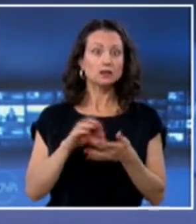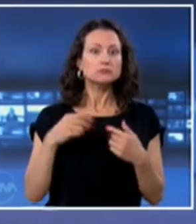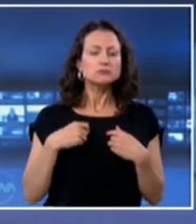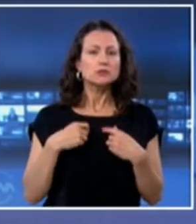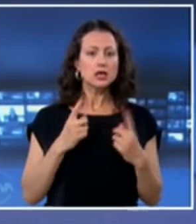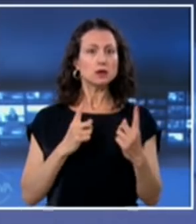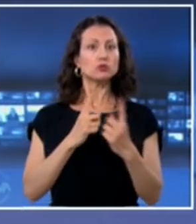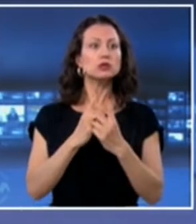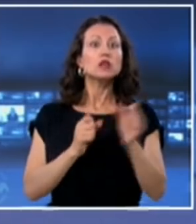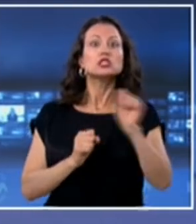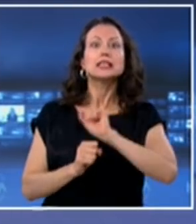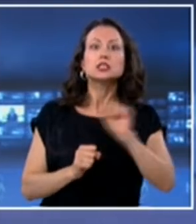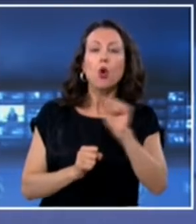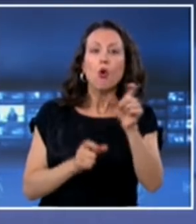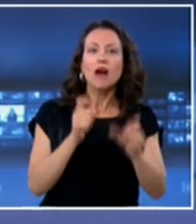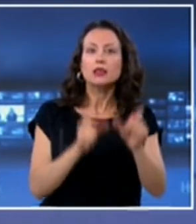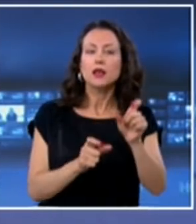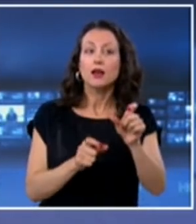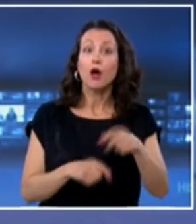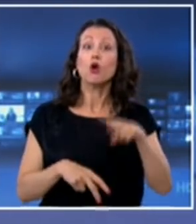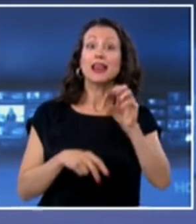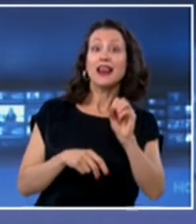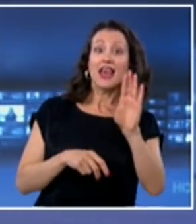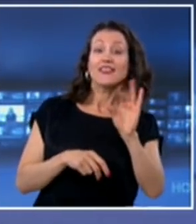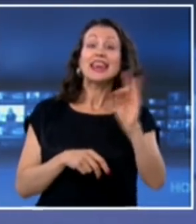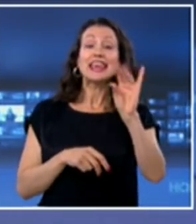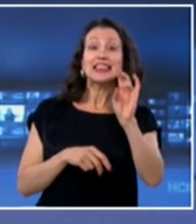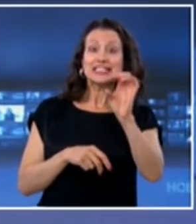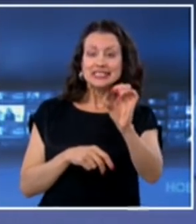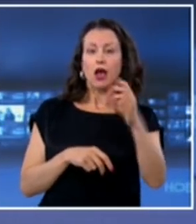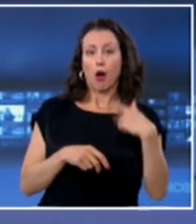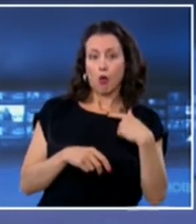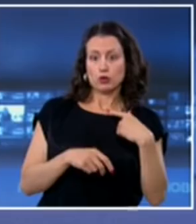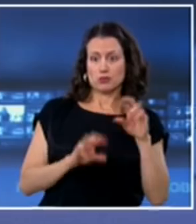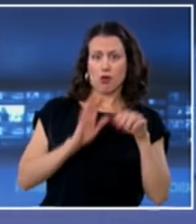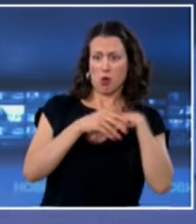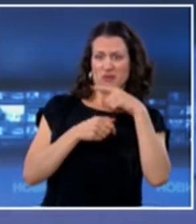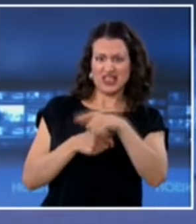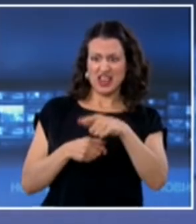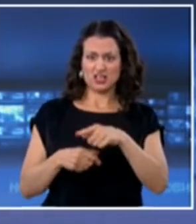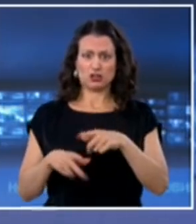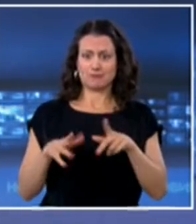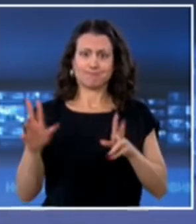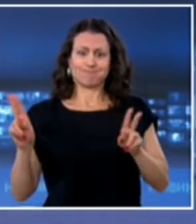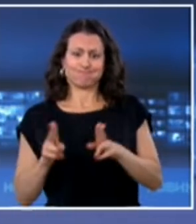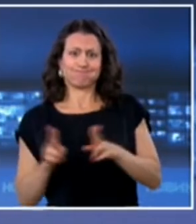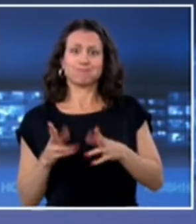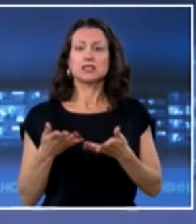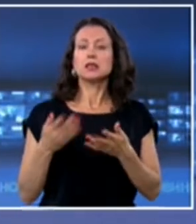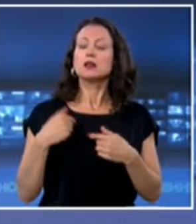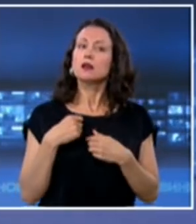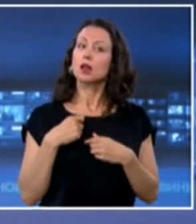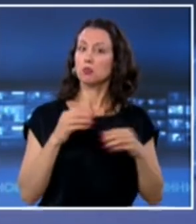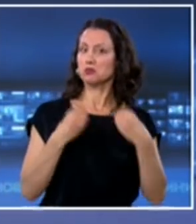от застрахователи от Лефинс, които го обвиниха в репресия и му дадоха 20-дневен срок да отговори на зададени от тях въпроси.